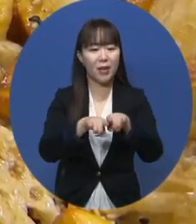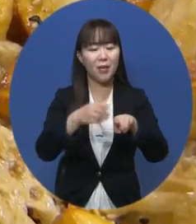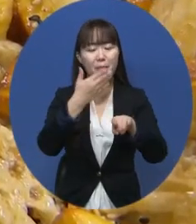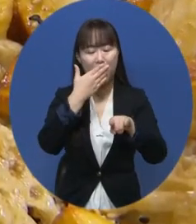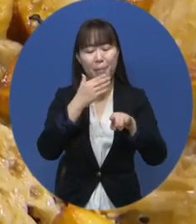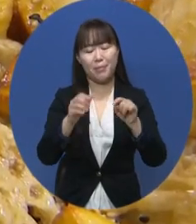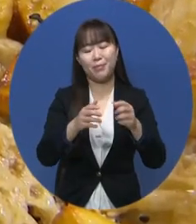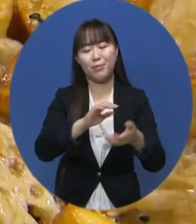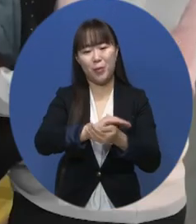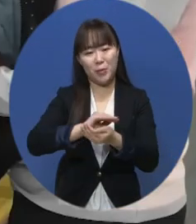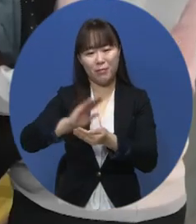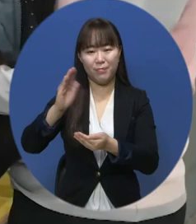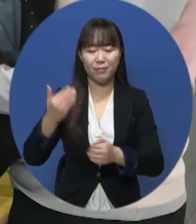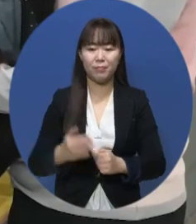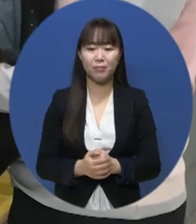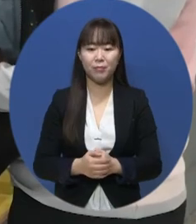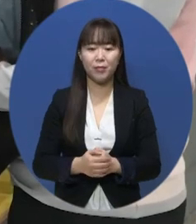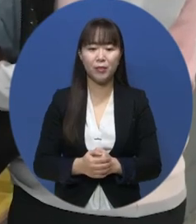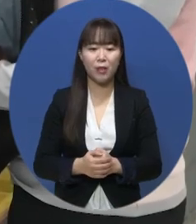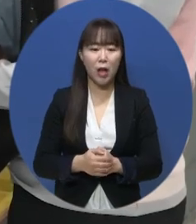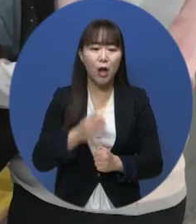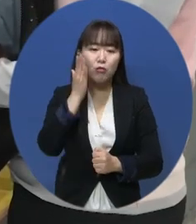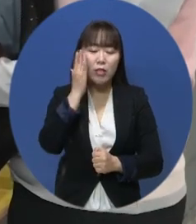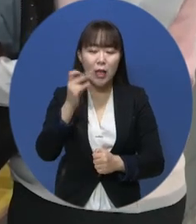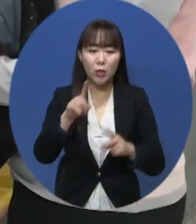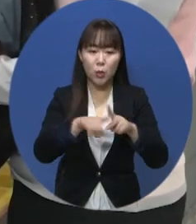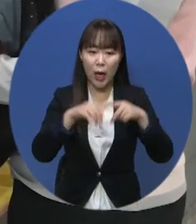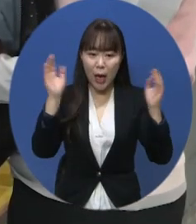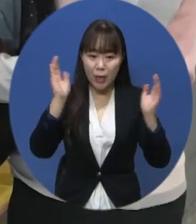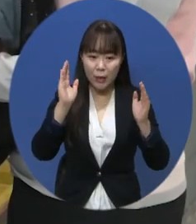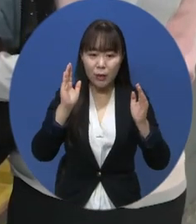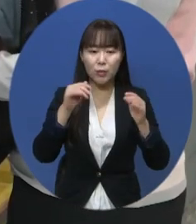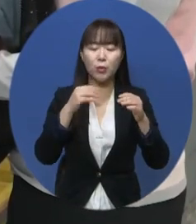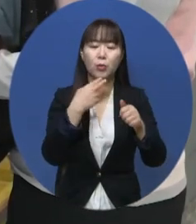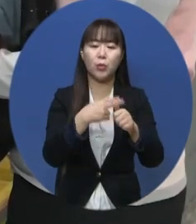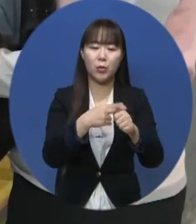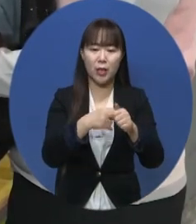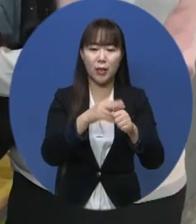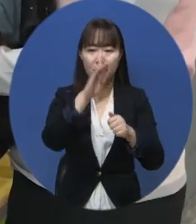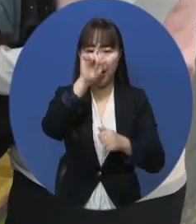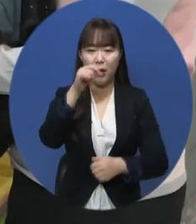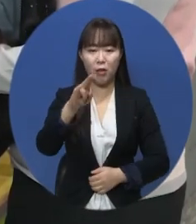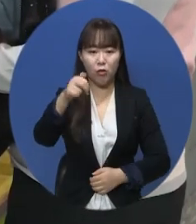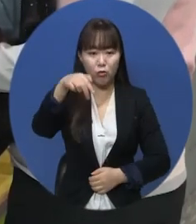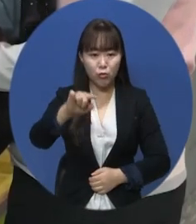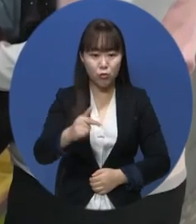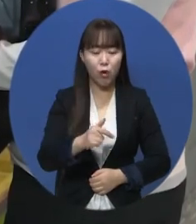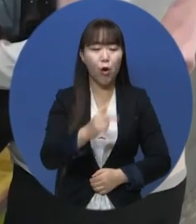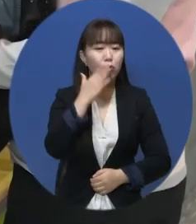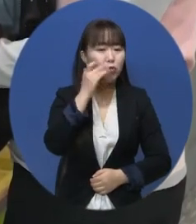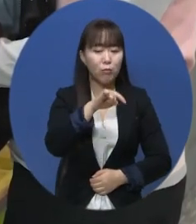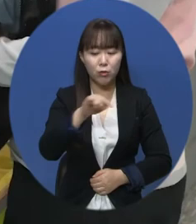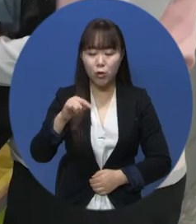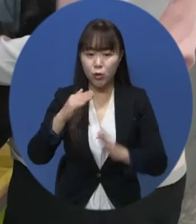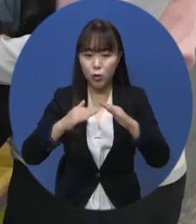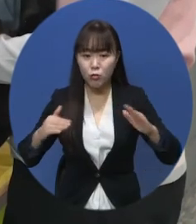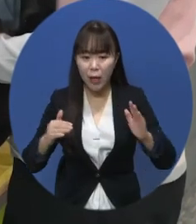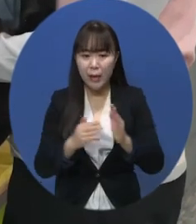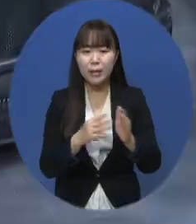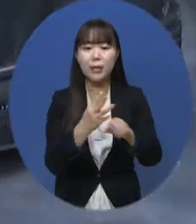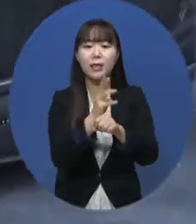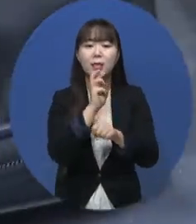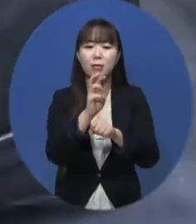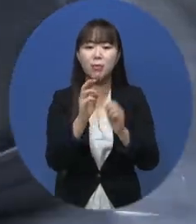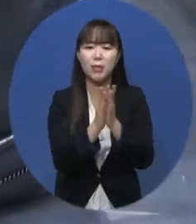밥상이 됐습니다. 또한 울산의 초등학교 교사 박현준 씨도 울산에서 전주까지 3시간 30분을